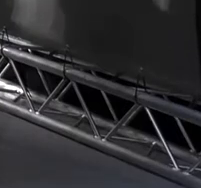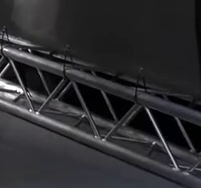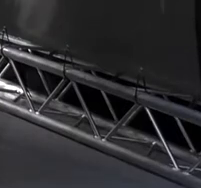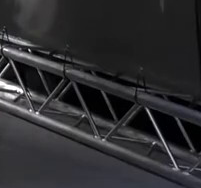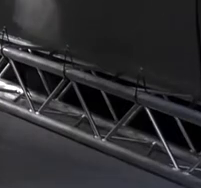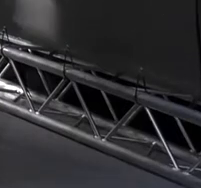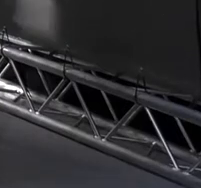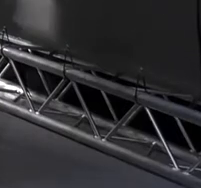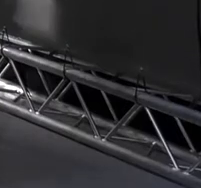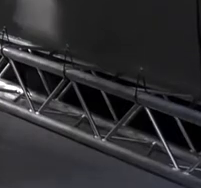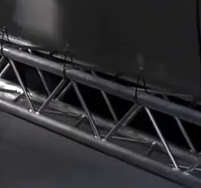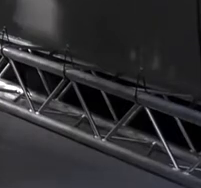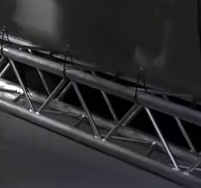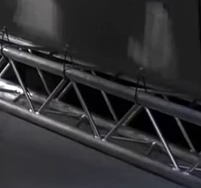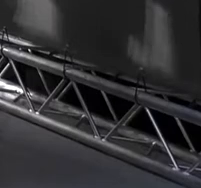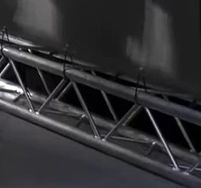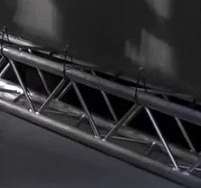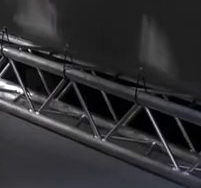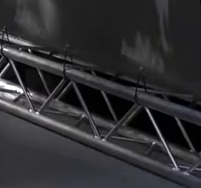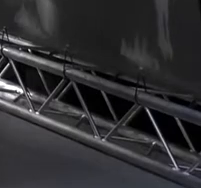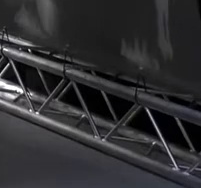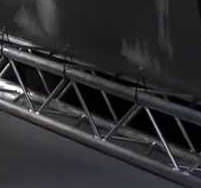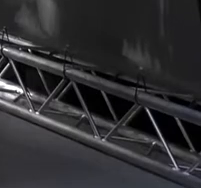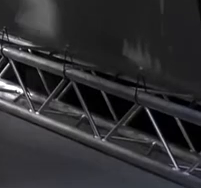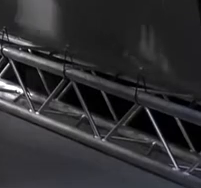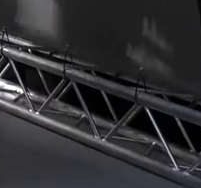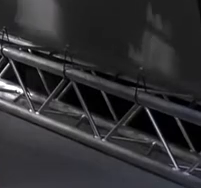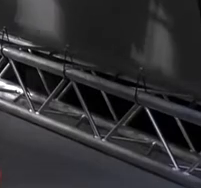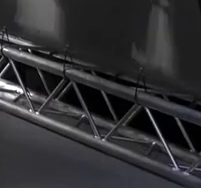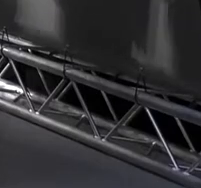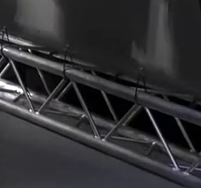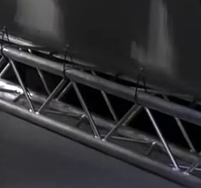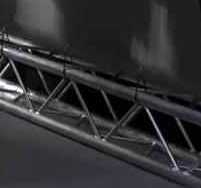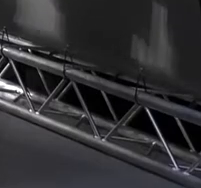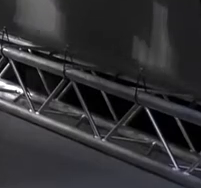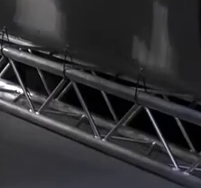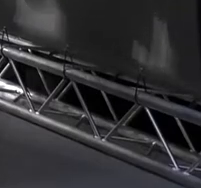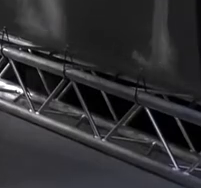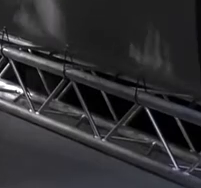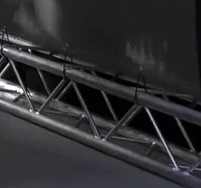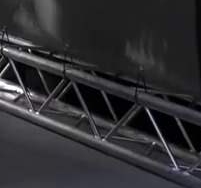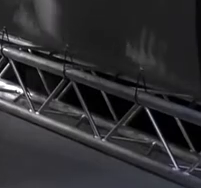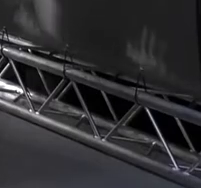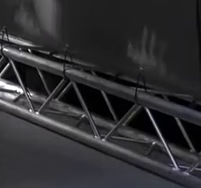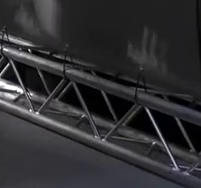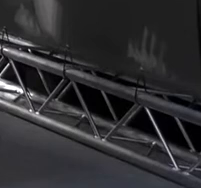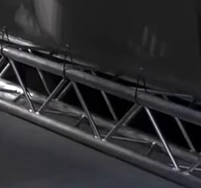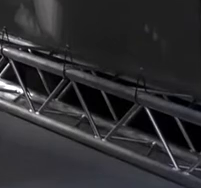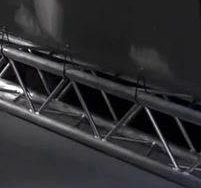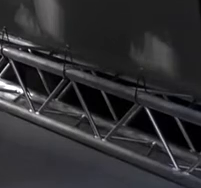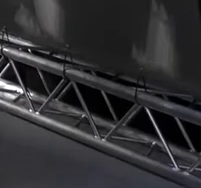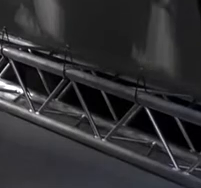Noguero, Berta Palaí i Bosch, Òscar Palomo Domínguez, Suman